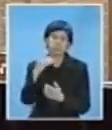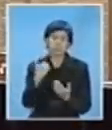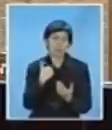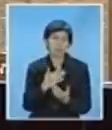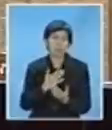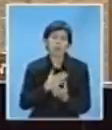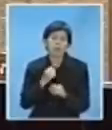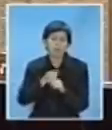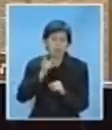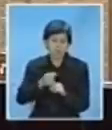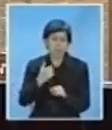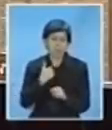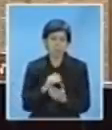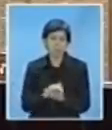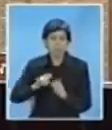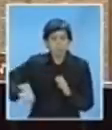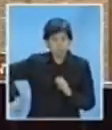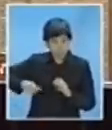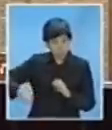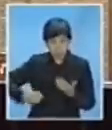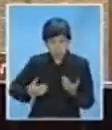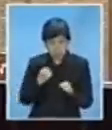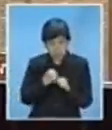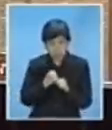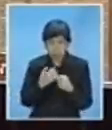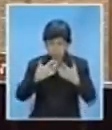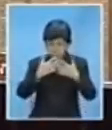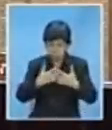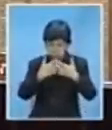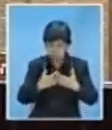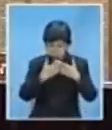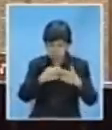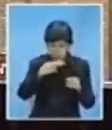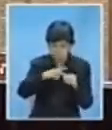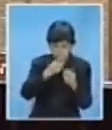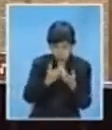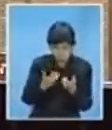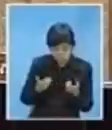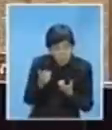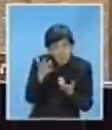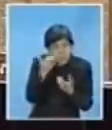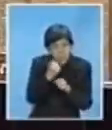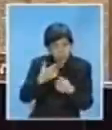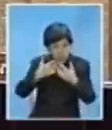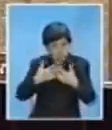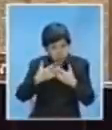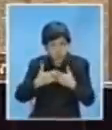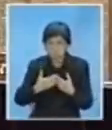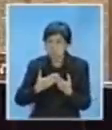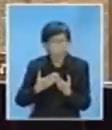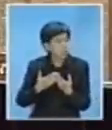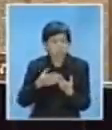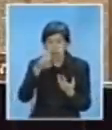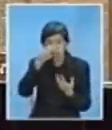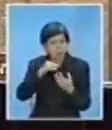อันนี้คือความจริงนะครับเขมรเองยังไม่มีโรงแยกแก๊สเขมรเองยังไม่มีเป็นโรงงานปฏิกิริยาเคมีขุ